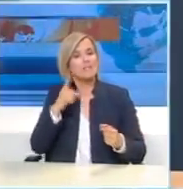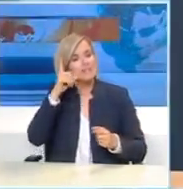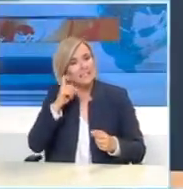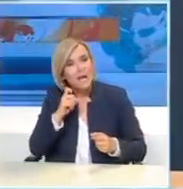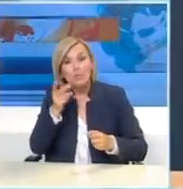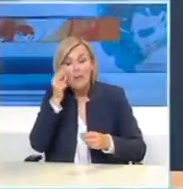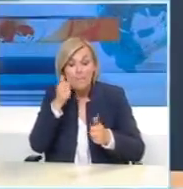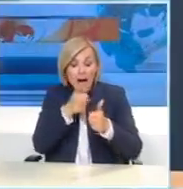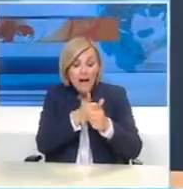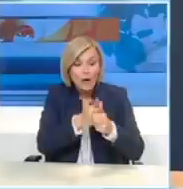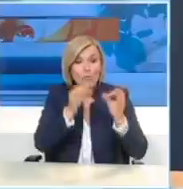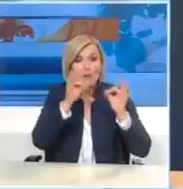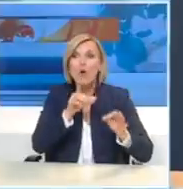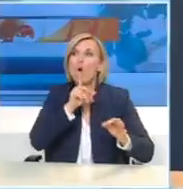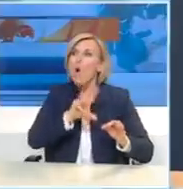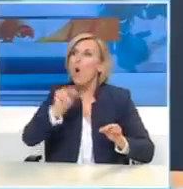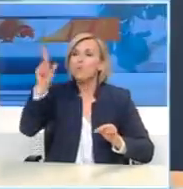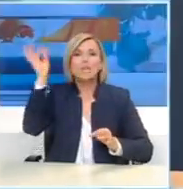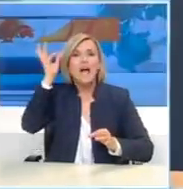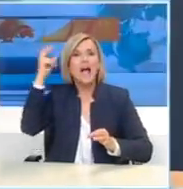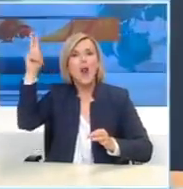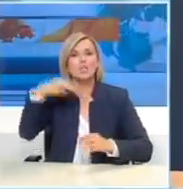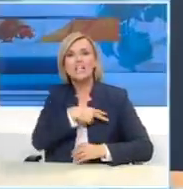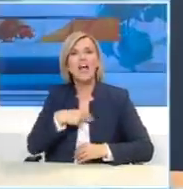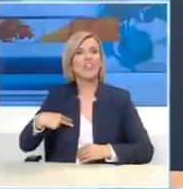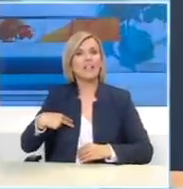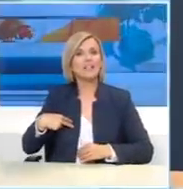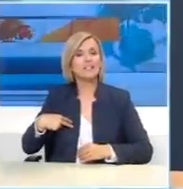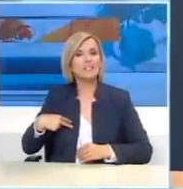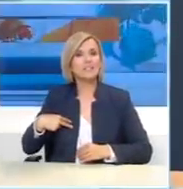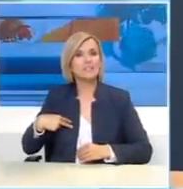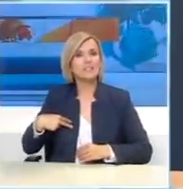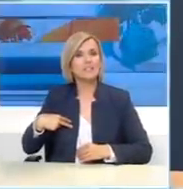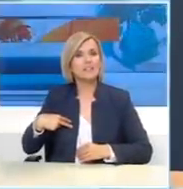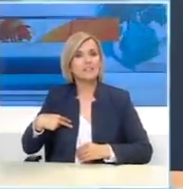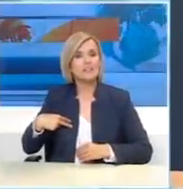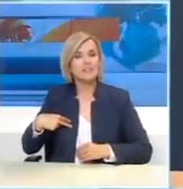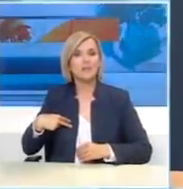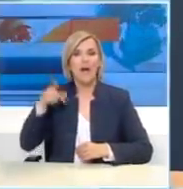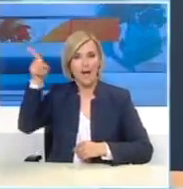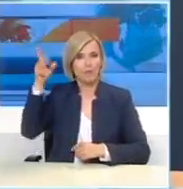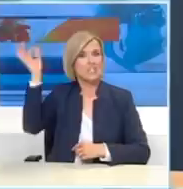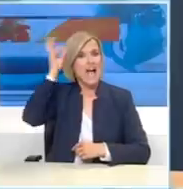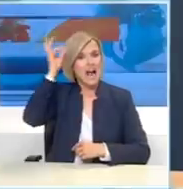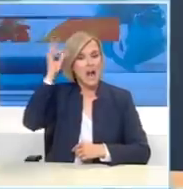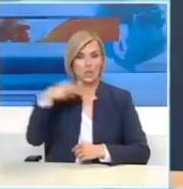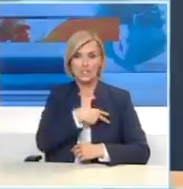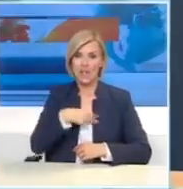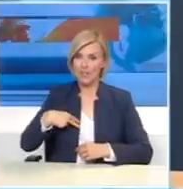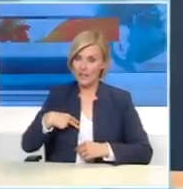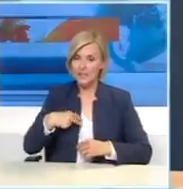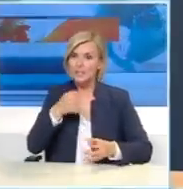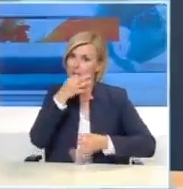κύριο, με την ομάδα του Γάλλου καθηγητού. Ο Γάλλος καθηγητής έκανε μια πρόσφατη ανακοίνωση με